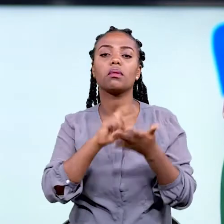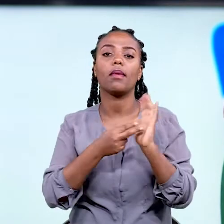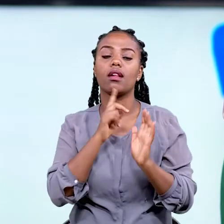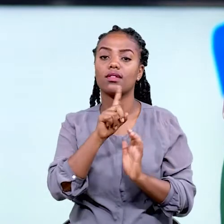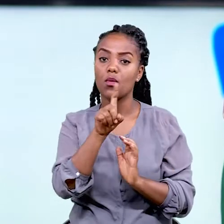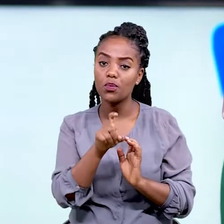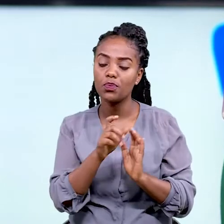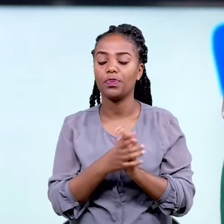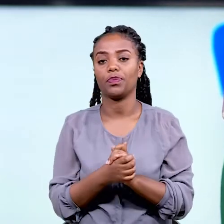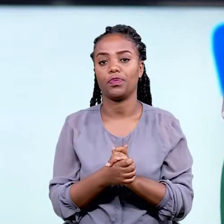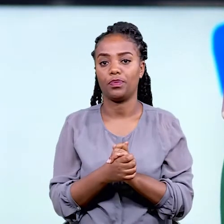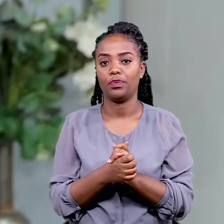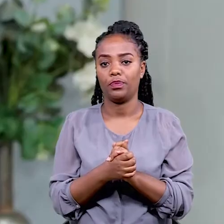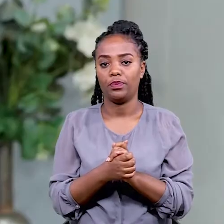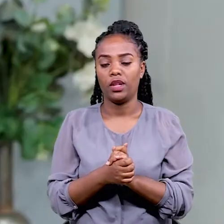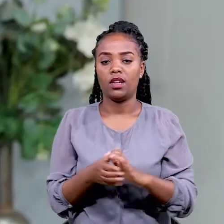ማለታችን ነው?